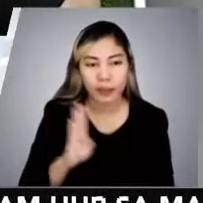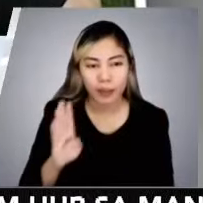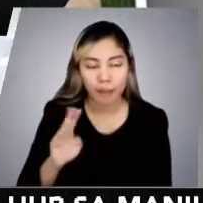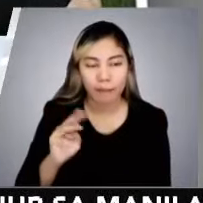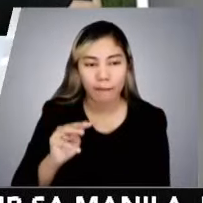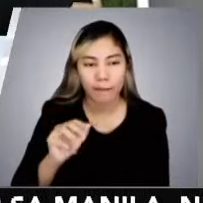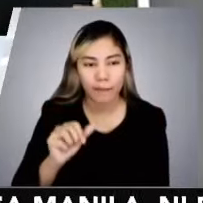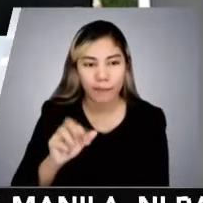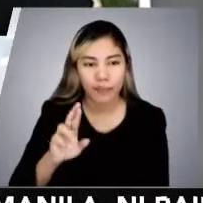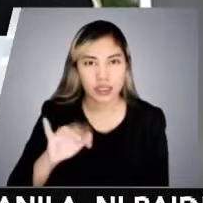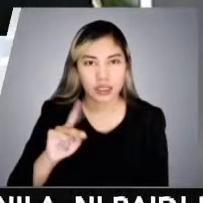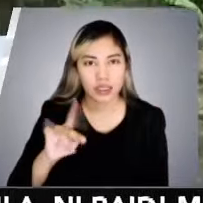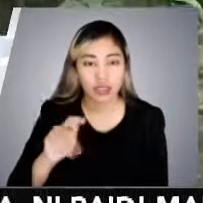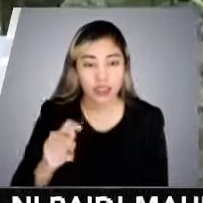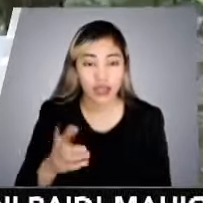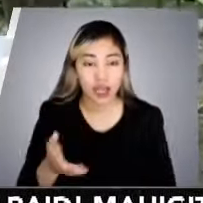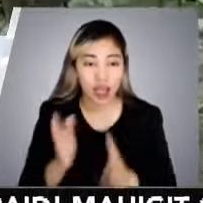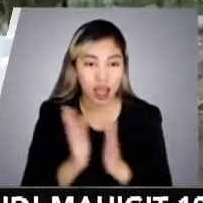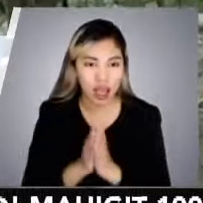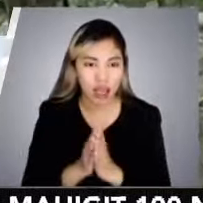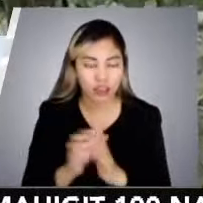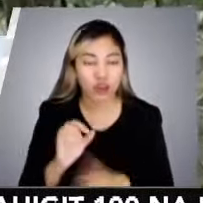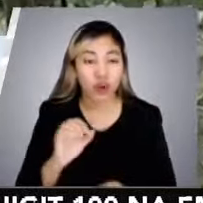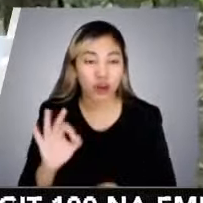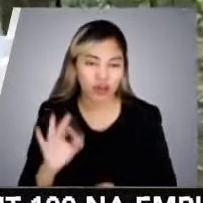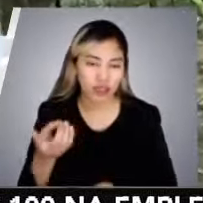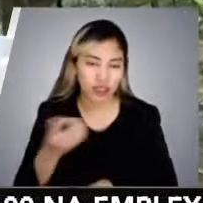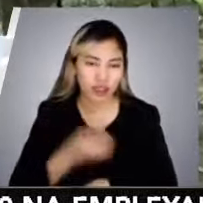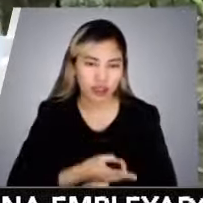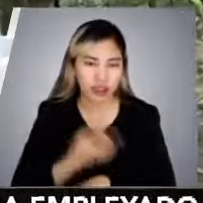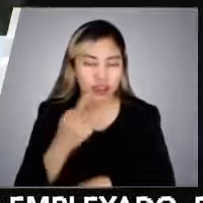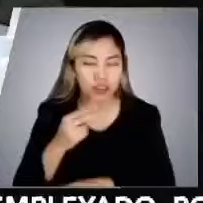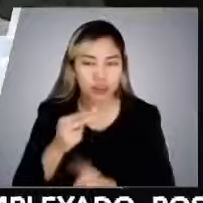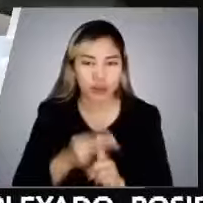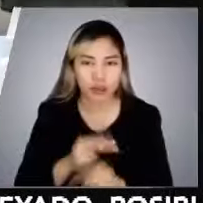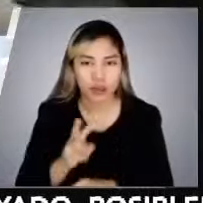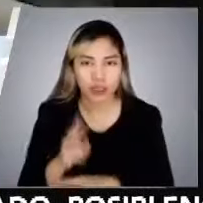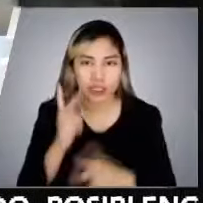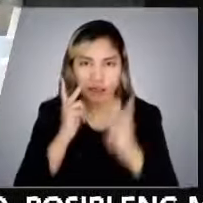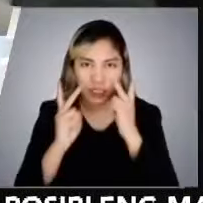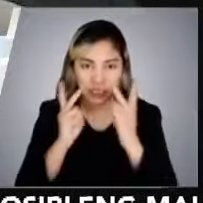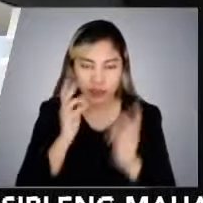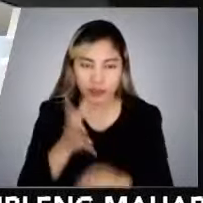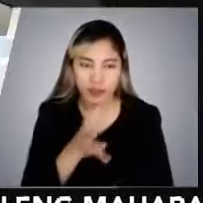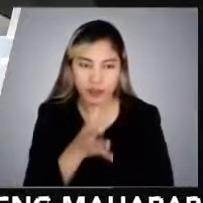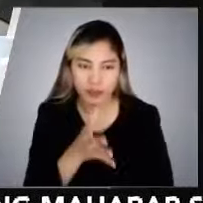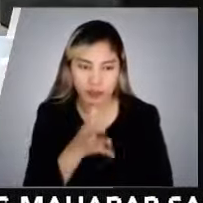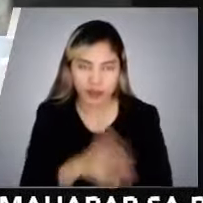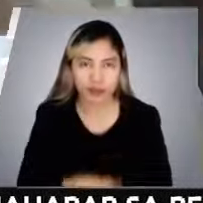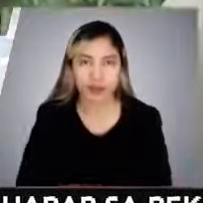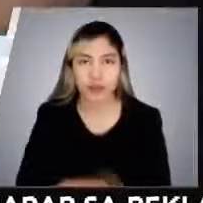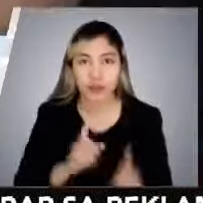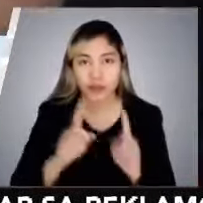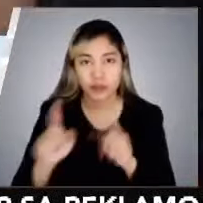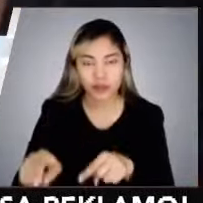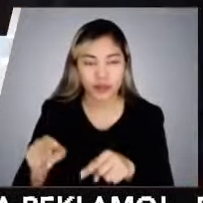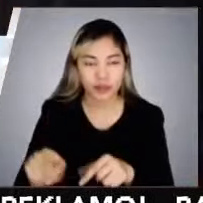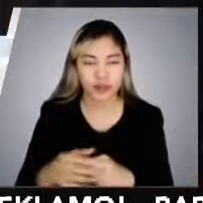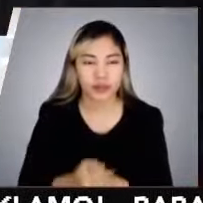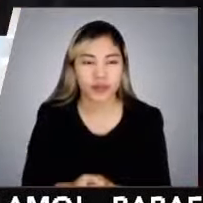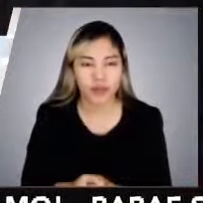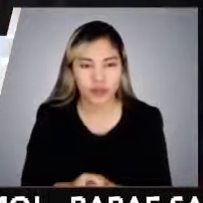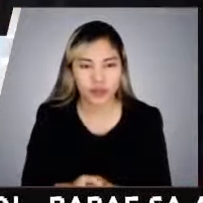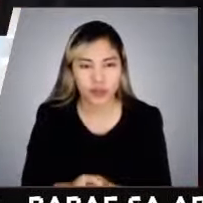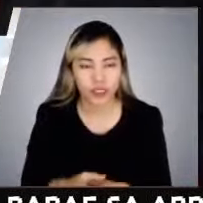2 para mabisita ang kanyang yumaong nanay Bireng. Dadalo rin daw si Herlene sa tradisyon nilang pagsasayaw